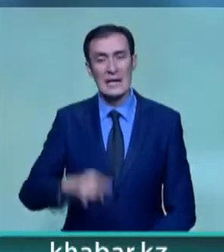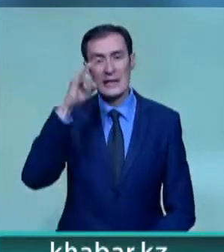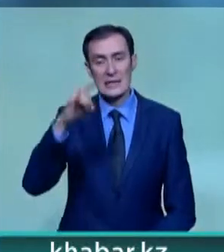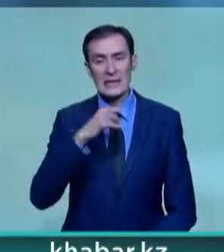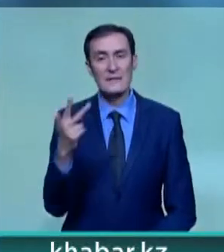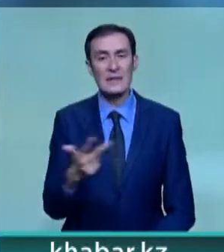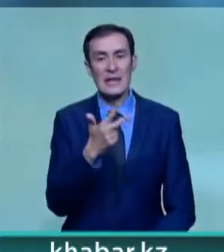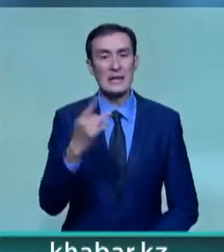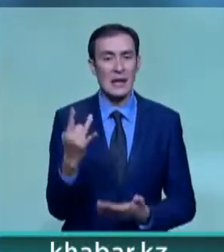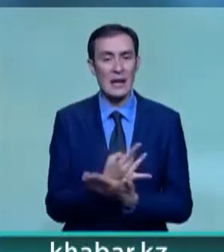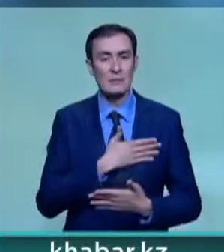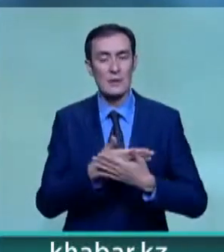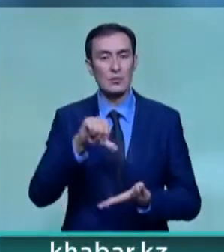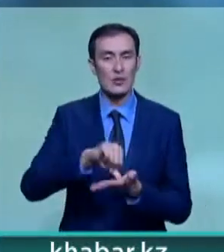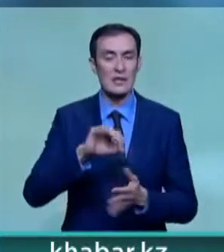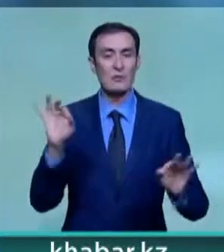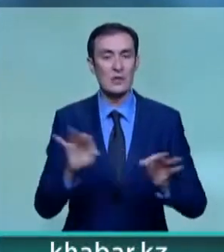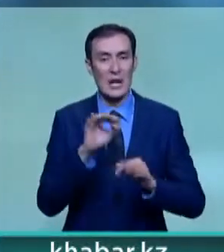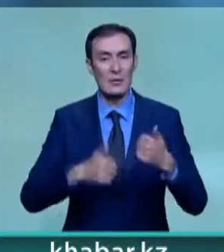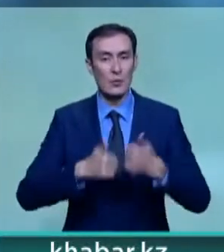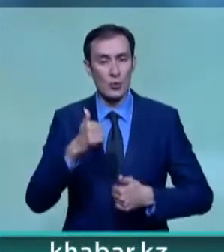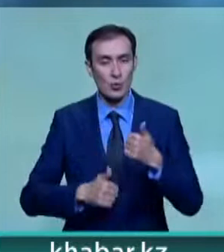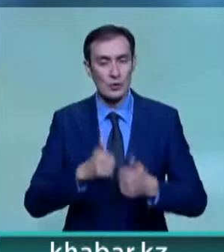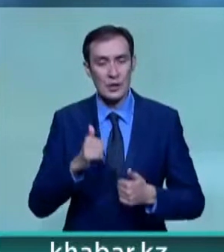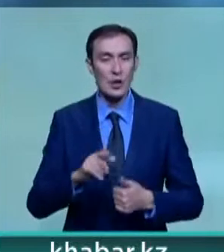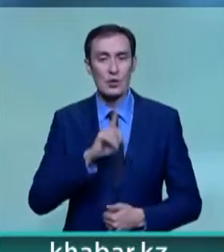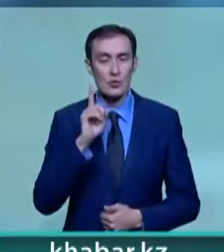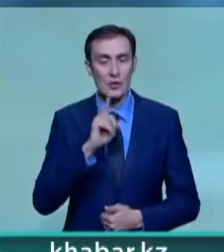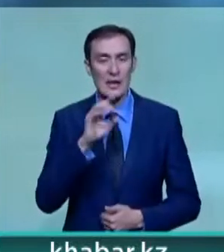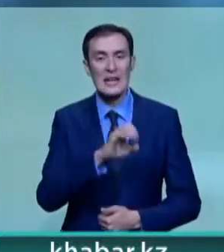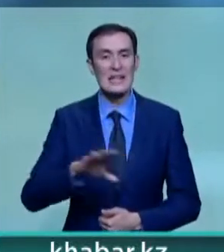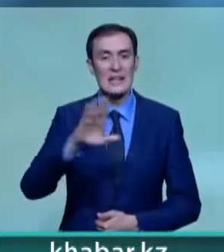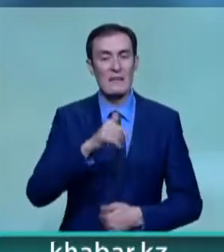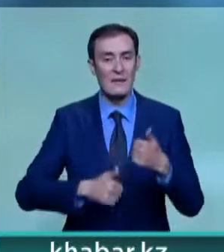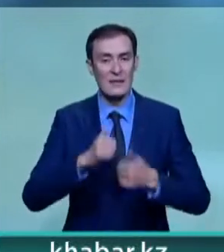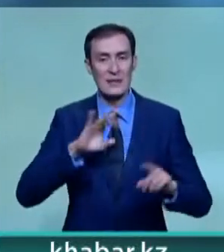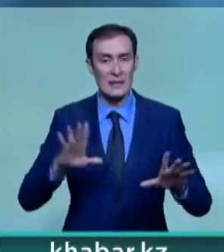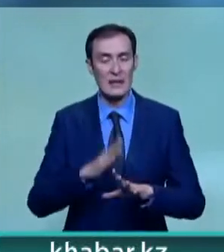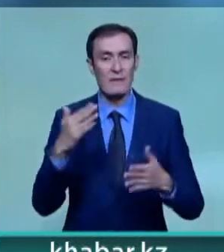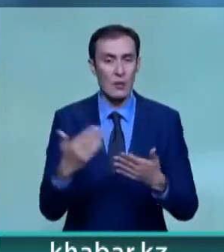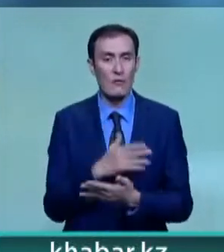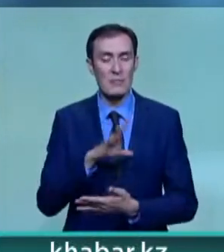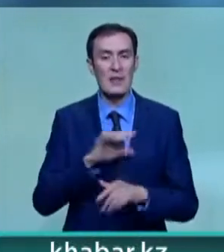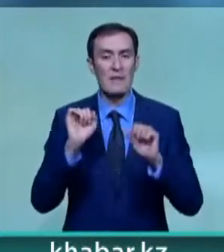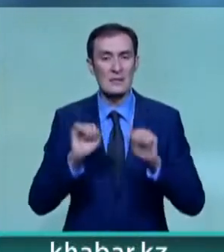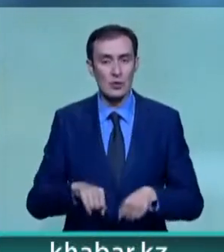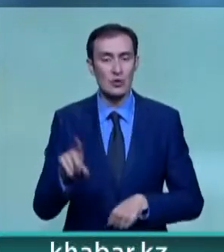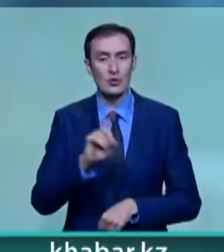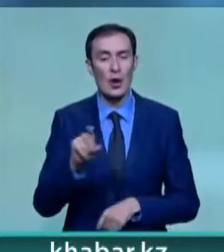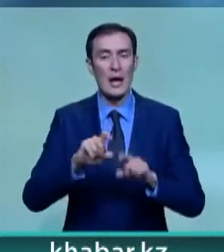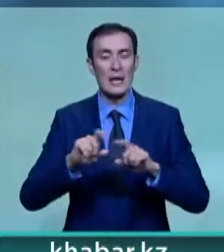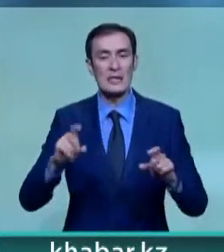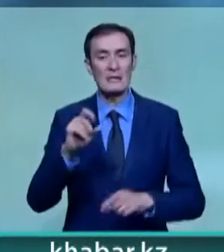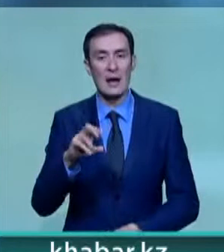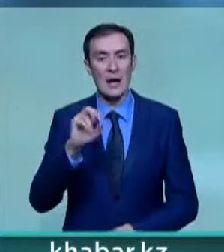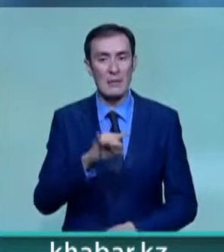Казахстан в третий раз примет участие в музыкальном конкурсе Junior Eurovision. Это вновь стало возможным благодаря тому, что